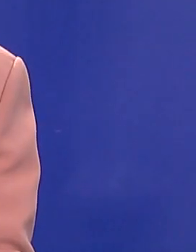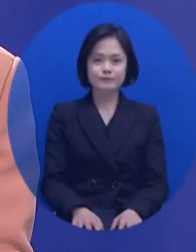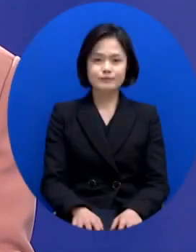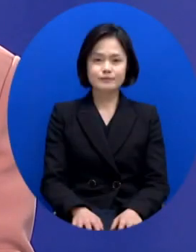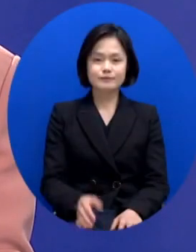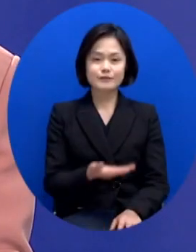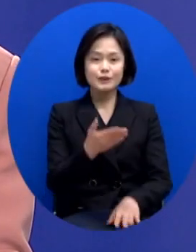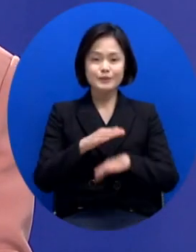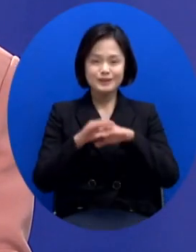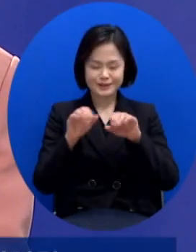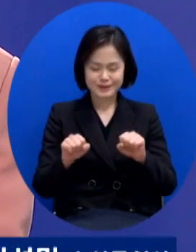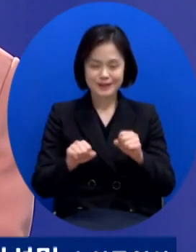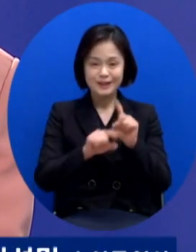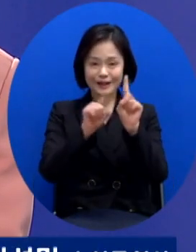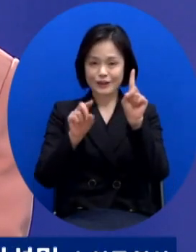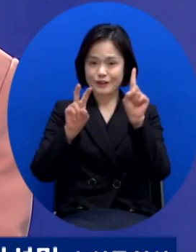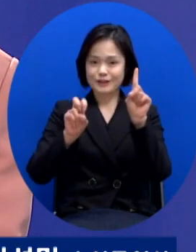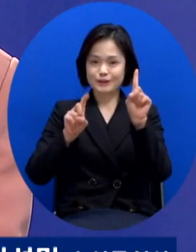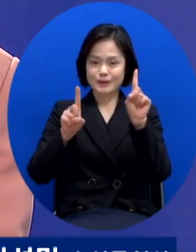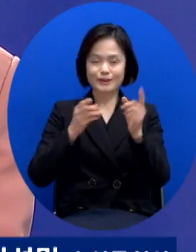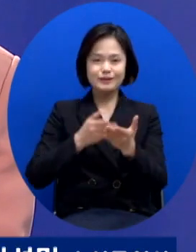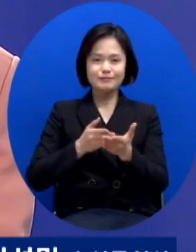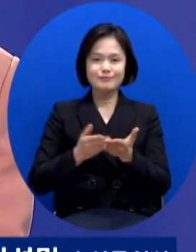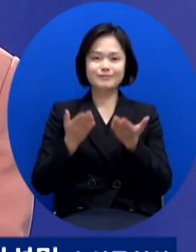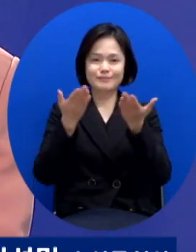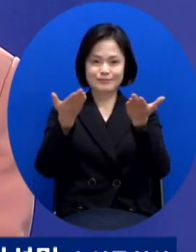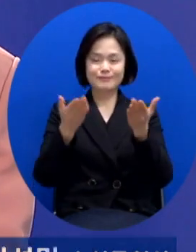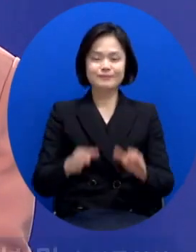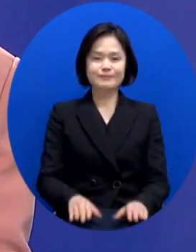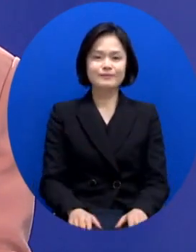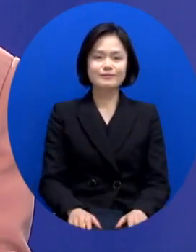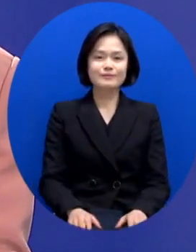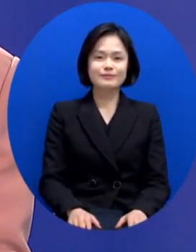제천 여러분 안녕하십니까 1월 21일 시트에 순이었습니다